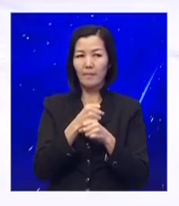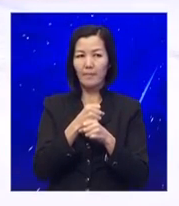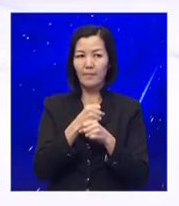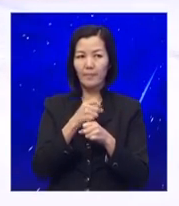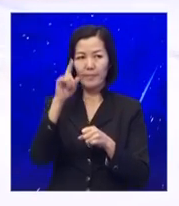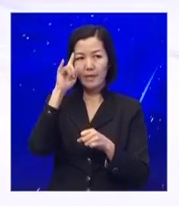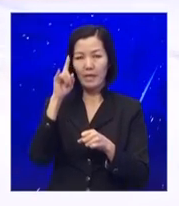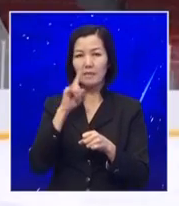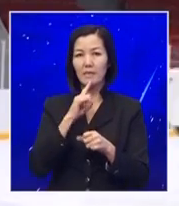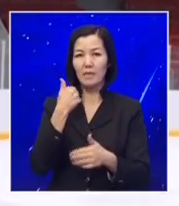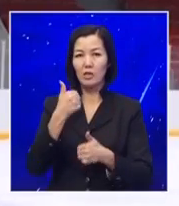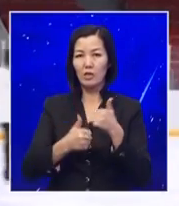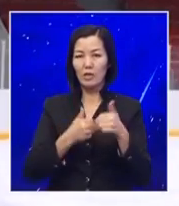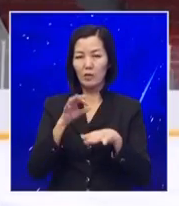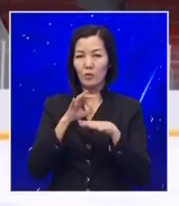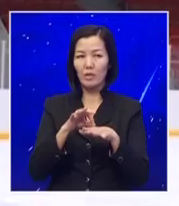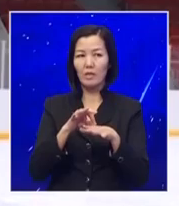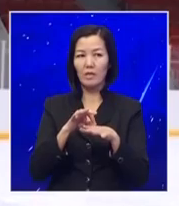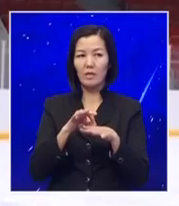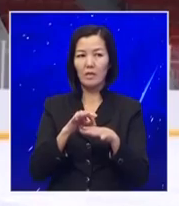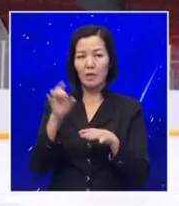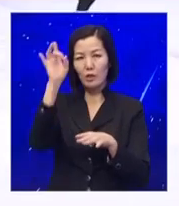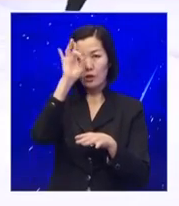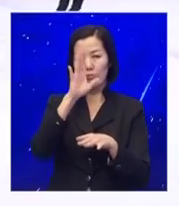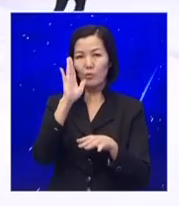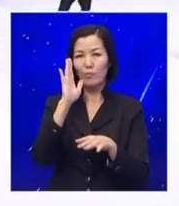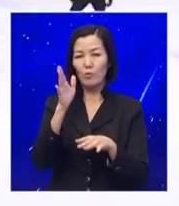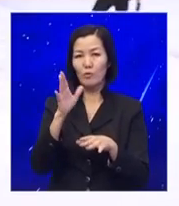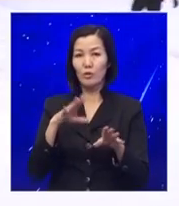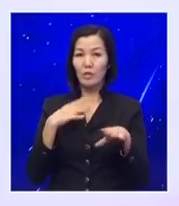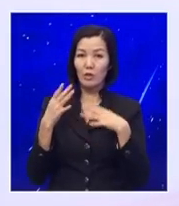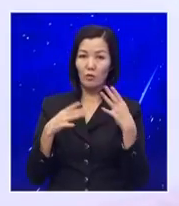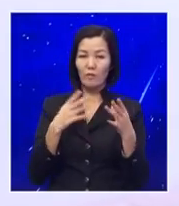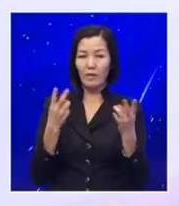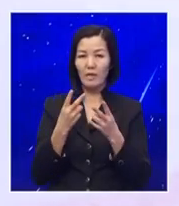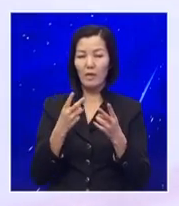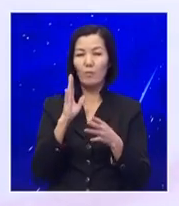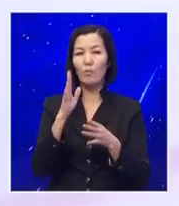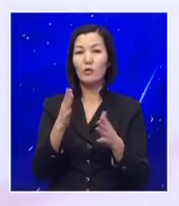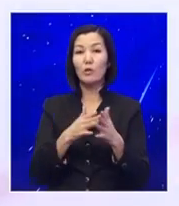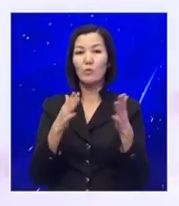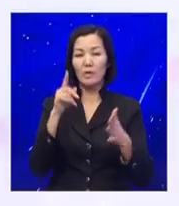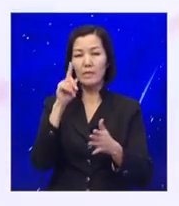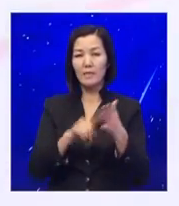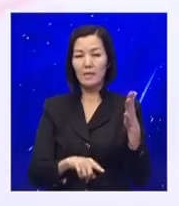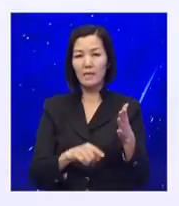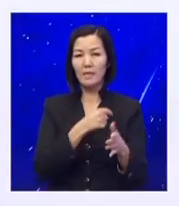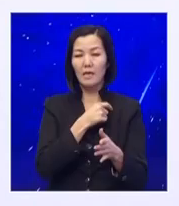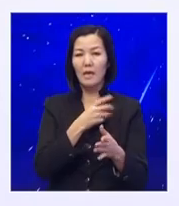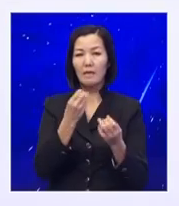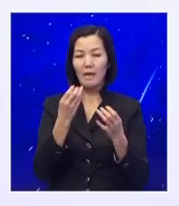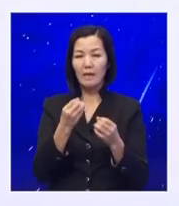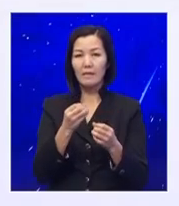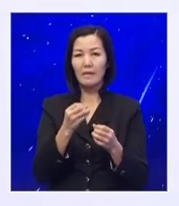кубок Қазақстана болады. Чемпион болу үшін тренировка жасаймыз. Болашағынан зор үміт күттіретін спортшының тағы